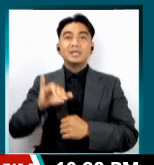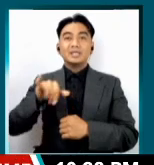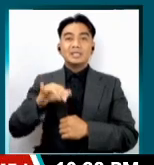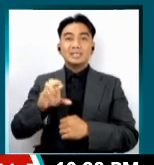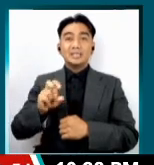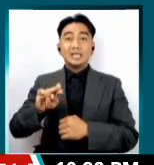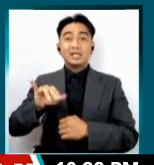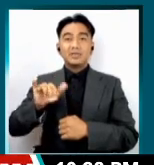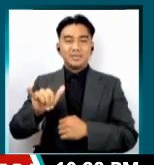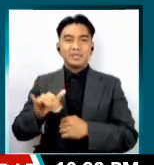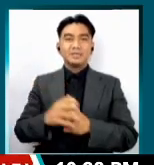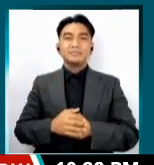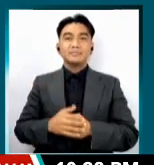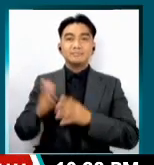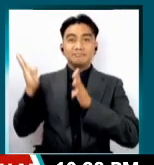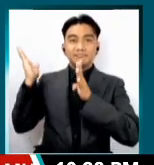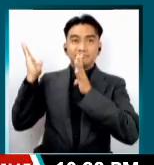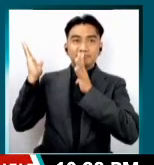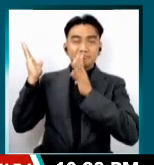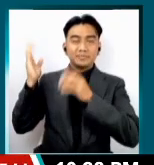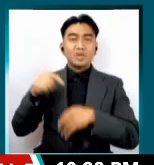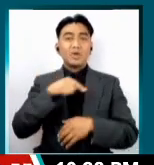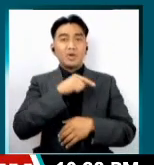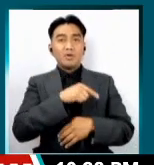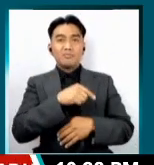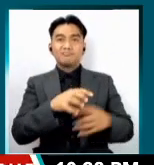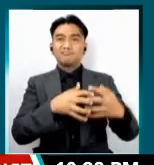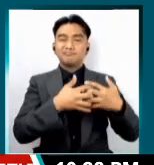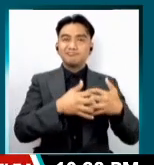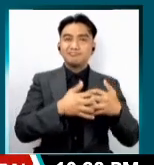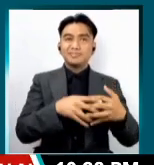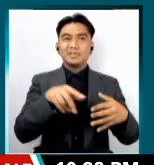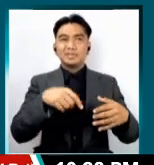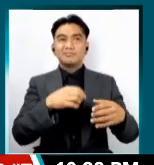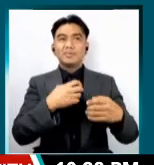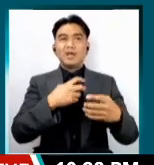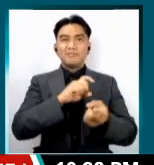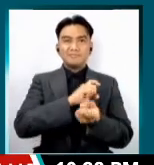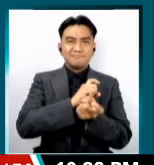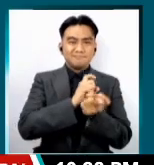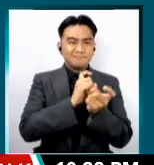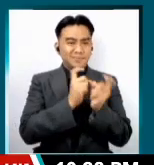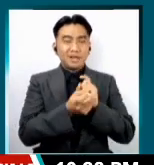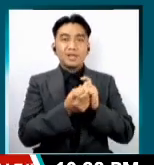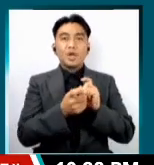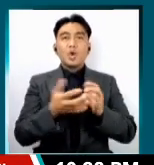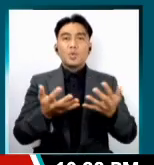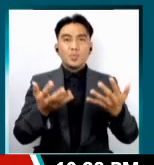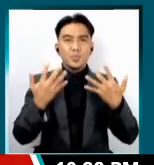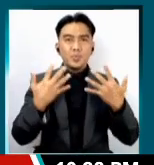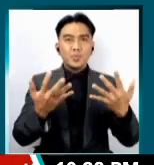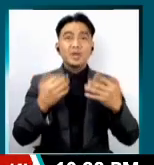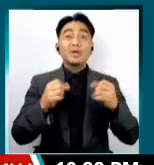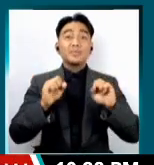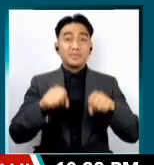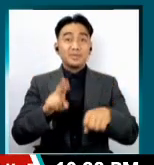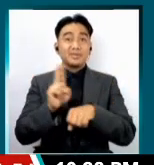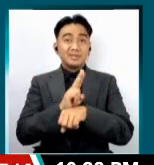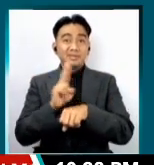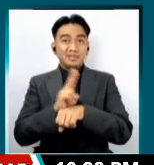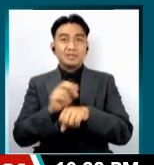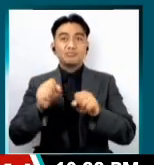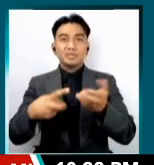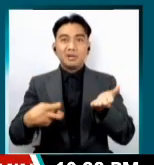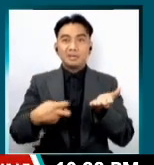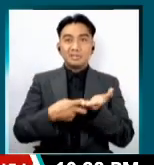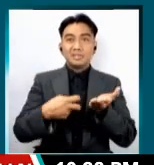microwind turbine ay isang device na nagko-convert ng hangin para maging electrical energy o kuryente na pwede natin gamitin upang ipang-charge ng power bank, cellphone at iba